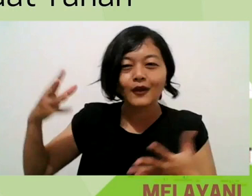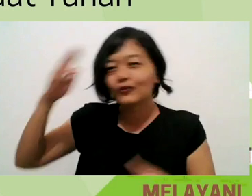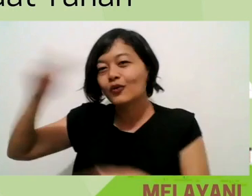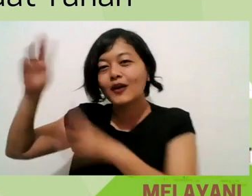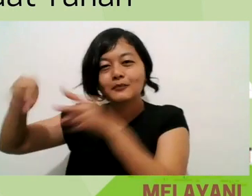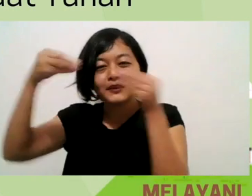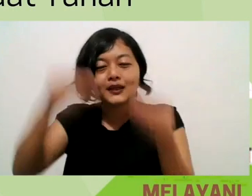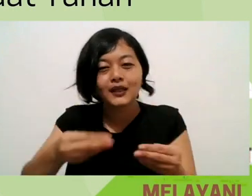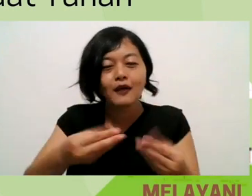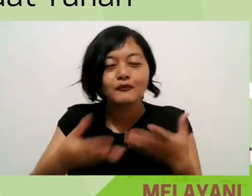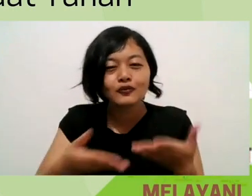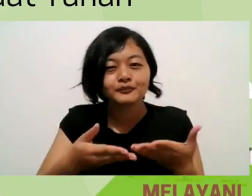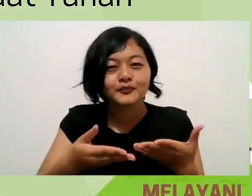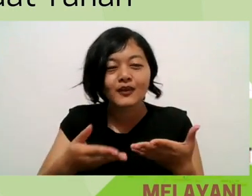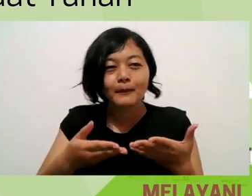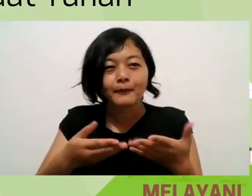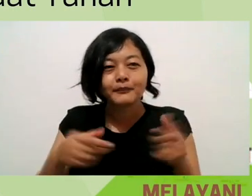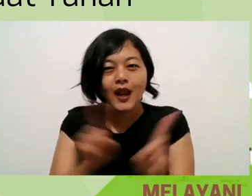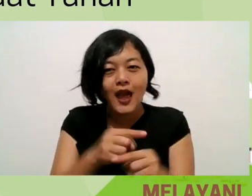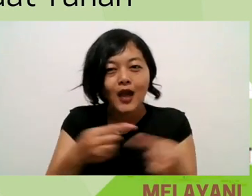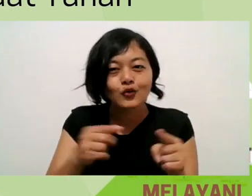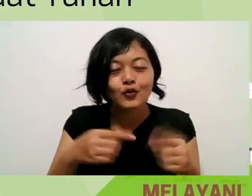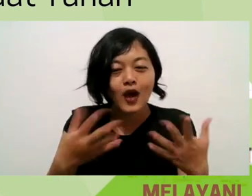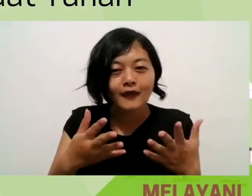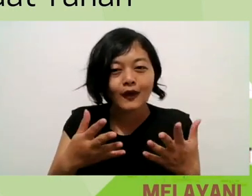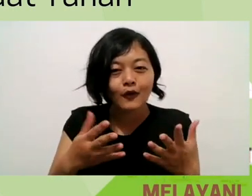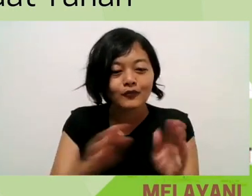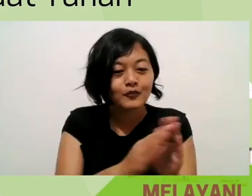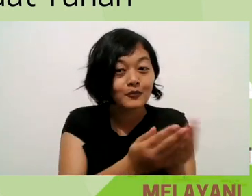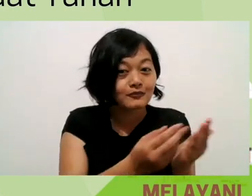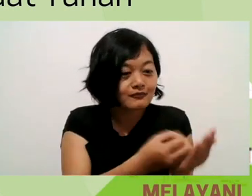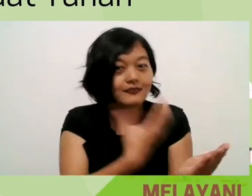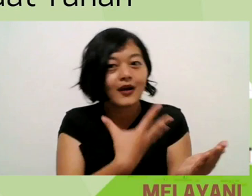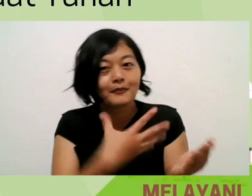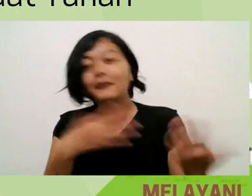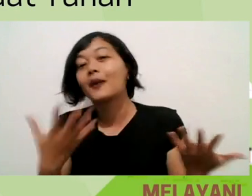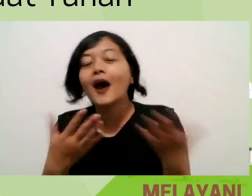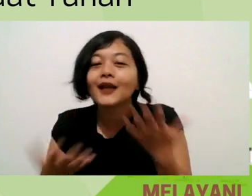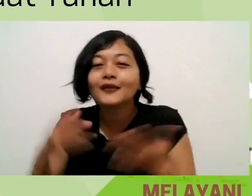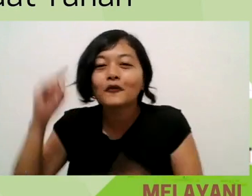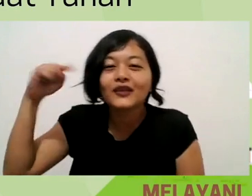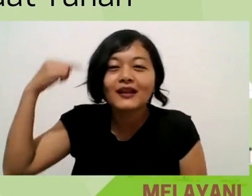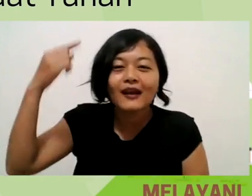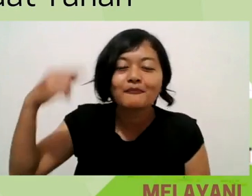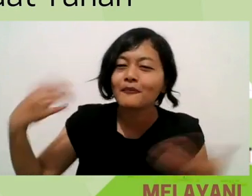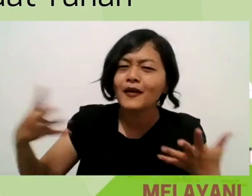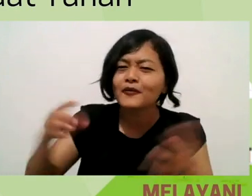miliki. Karena Tuhan dapat melakukan apapun. Jika Anda